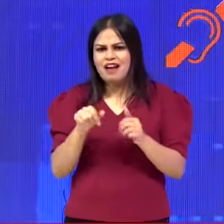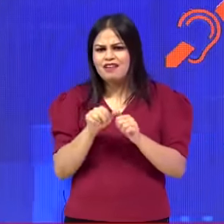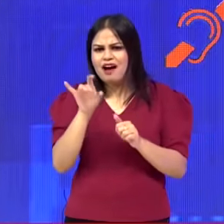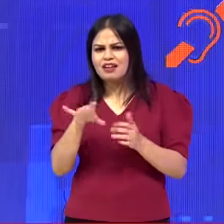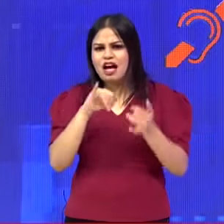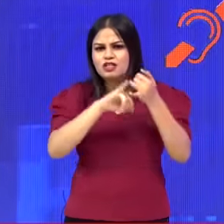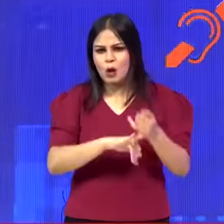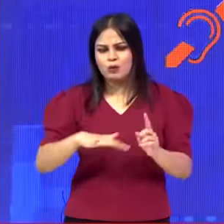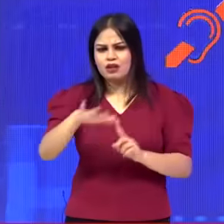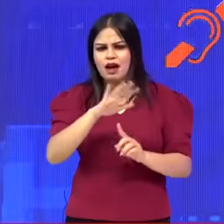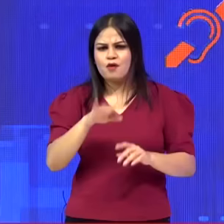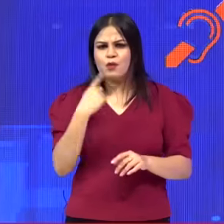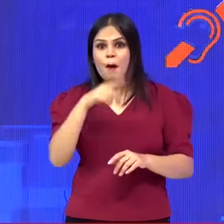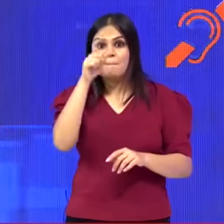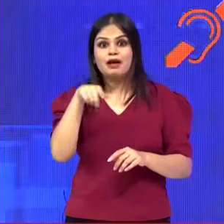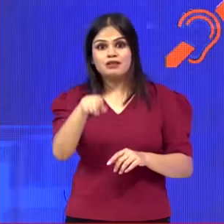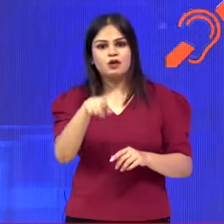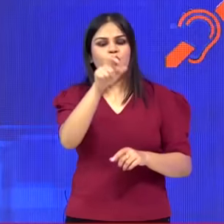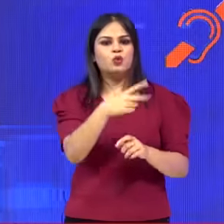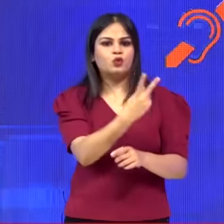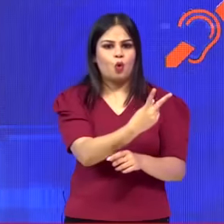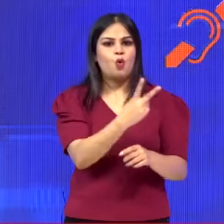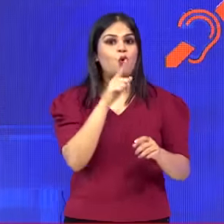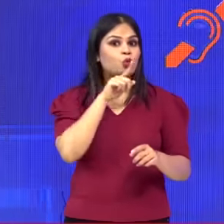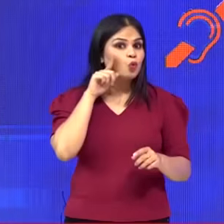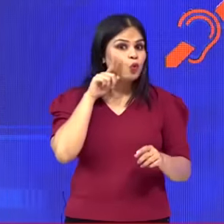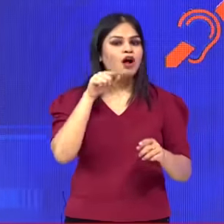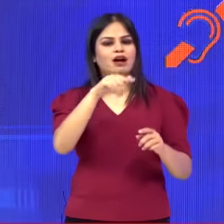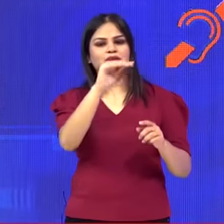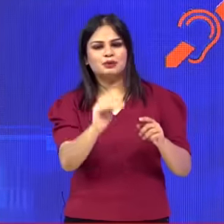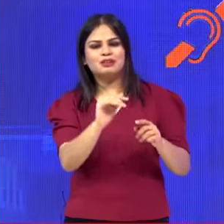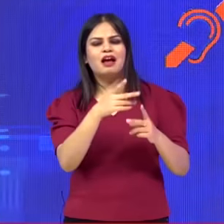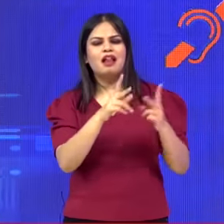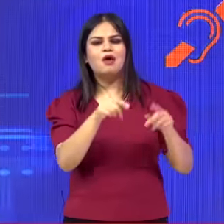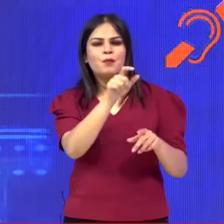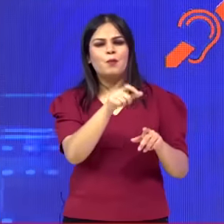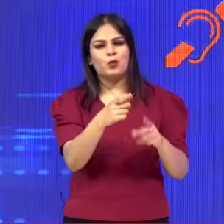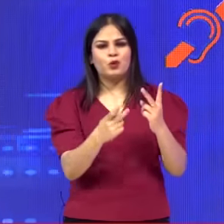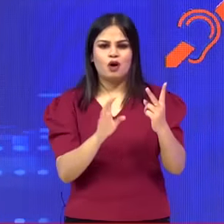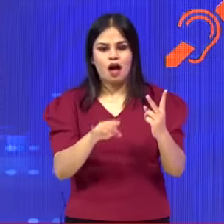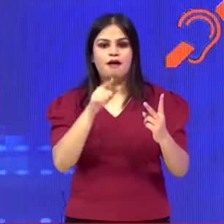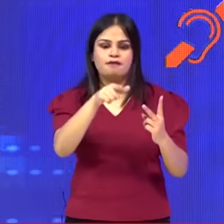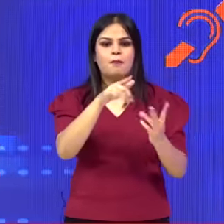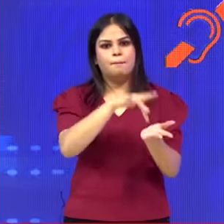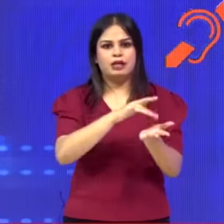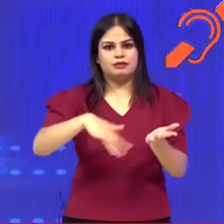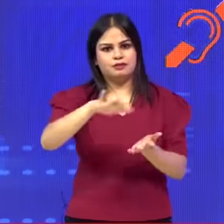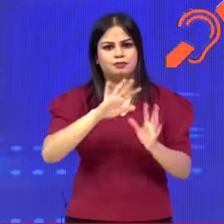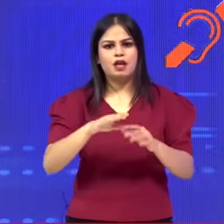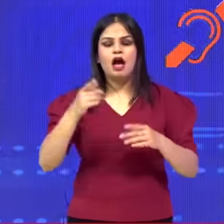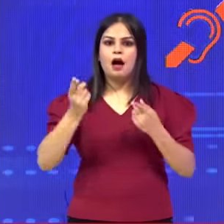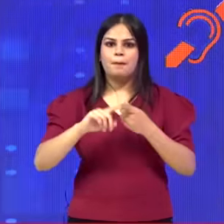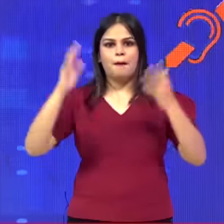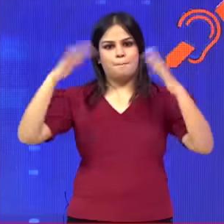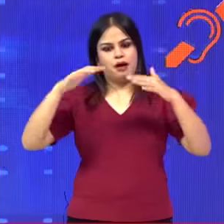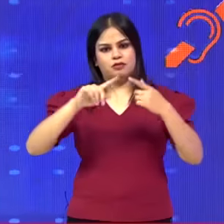हमारे दो प्रोमोटर्स थे, गोरा भाई छोटा भाई, साउथ अफ्रीका में डर्बिन के अंदर शो था. तो एक दिन बारिश गिर